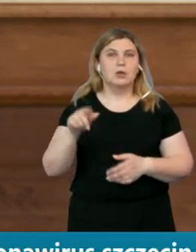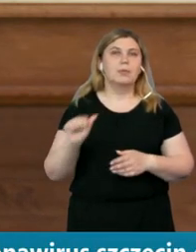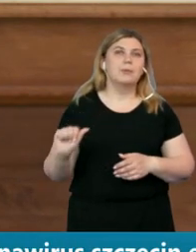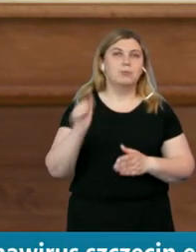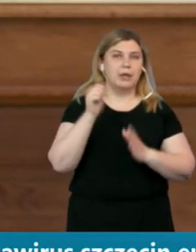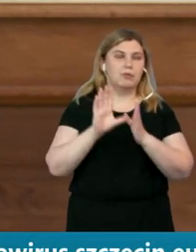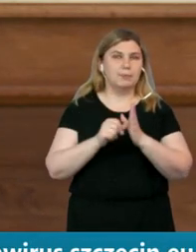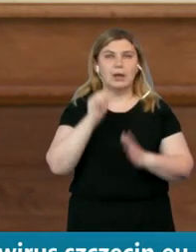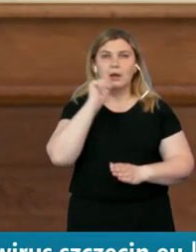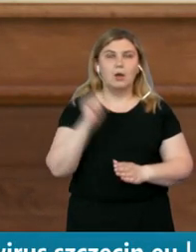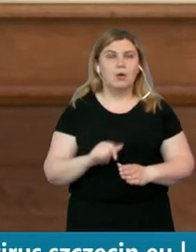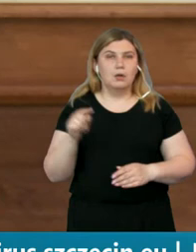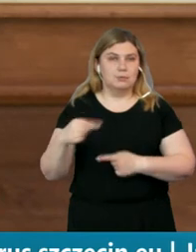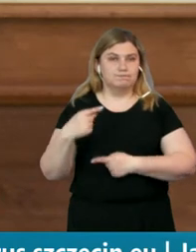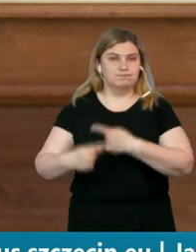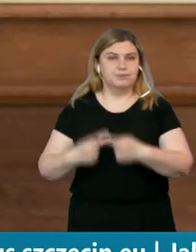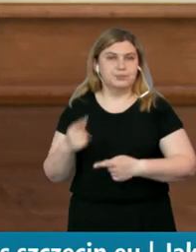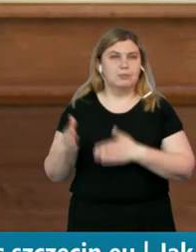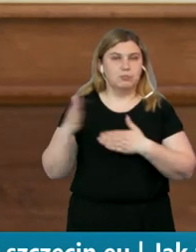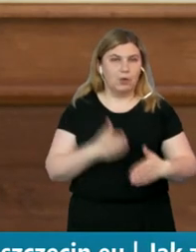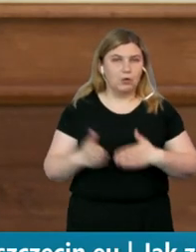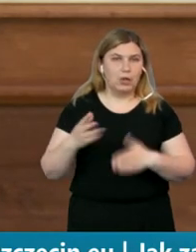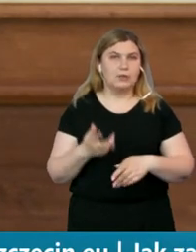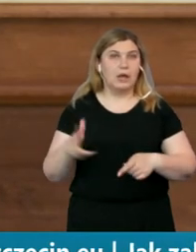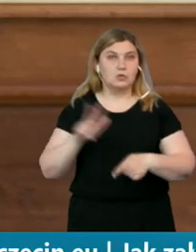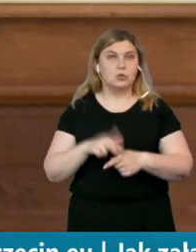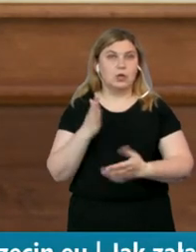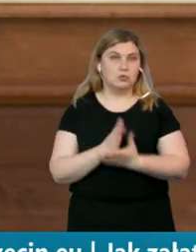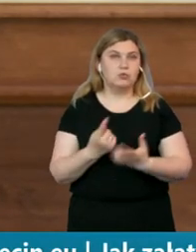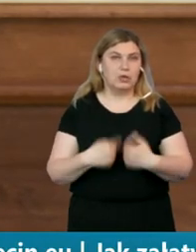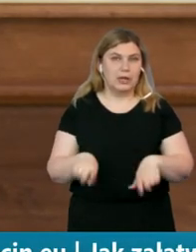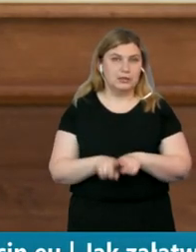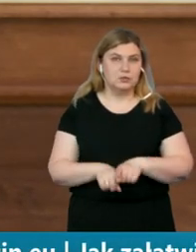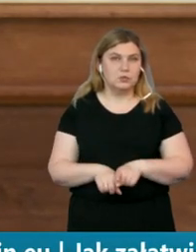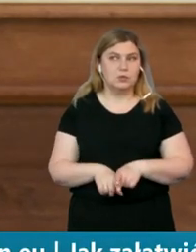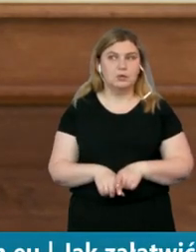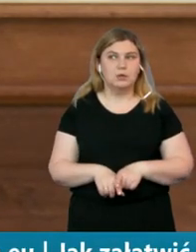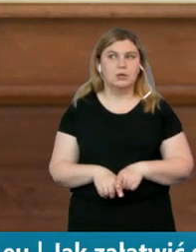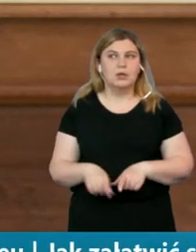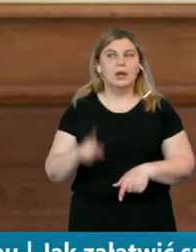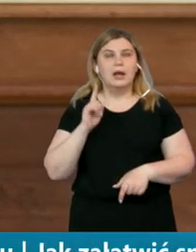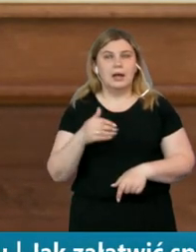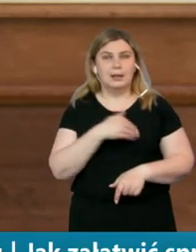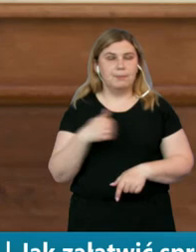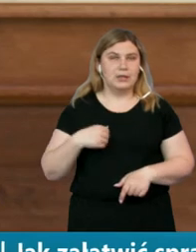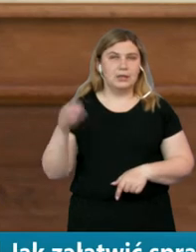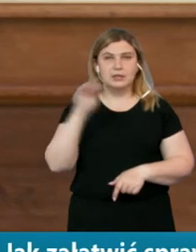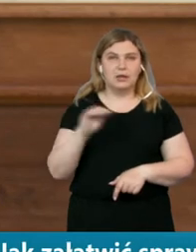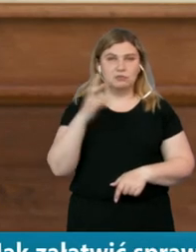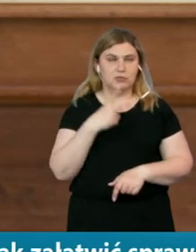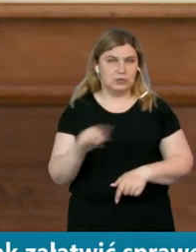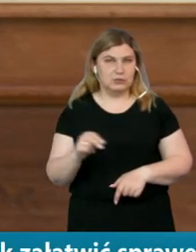tutaj w Europie do tego procesu przymierzają. Niektóre już powoli realizują. Ale my jeszcze nie. Na